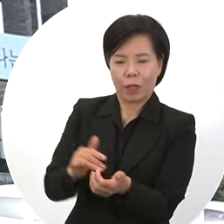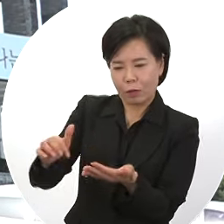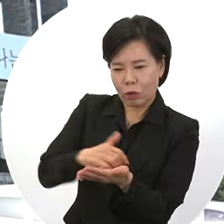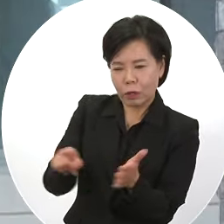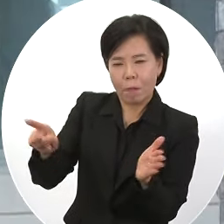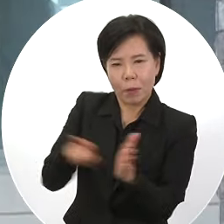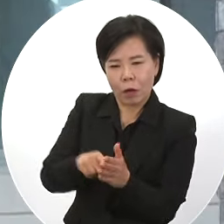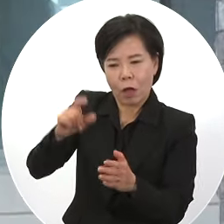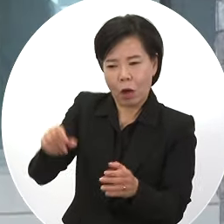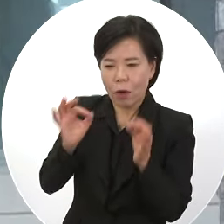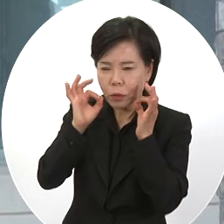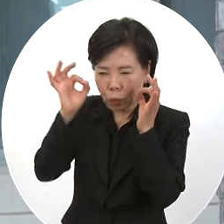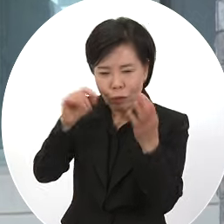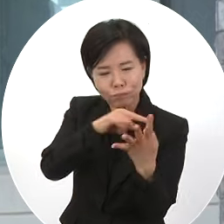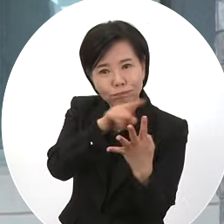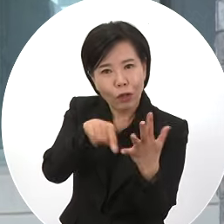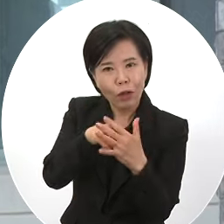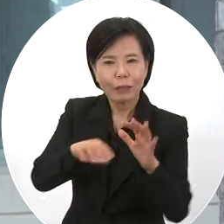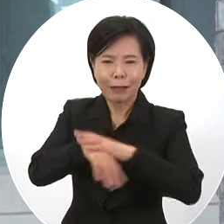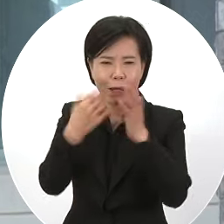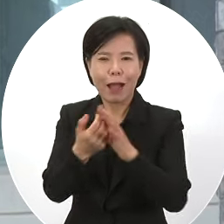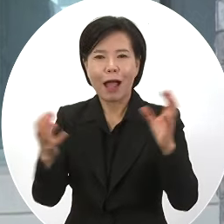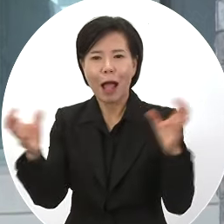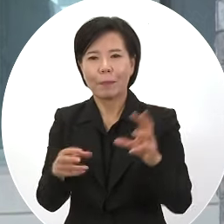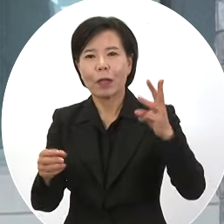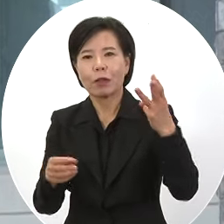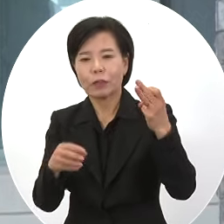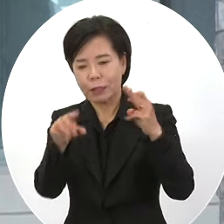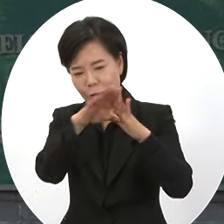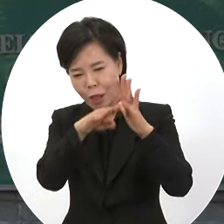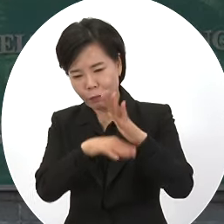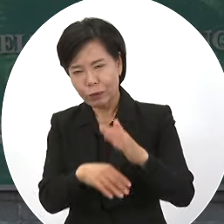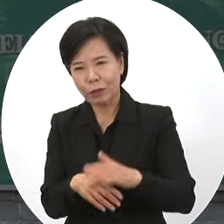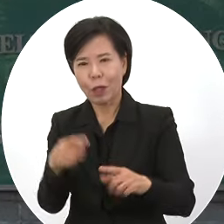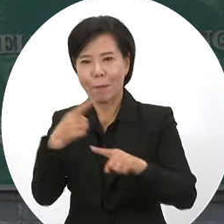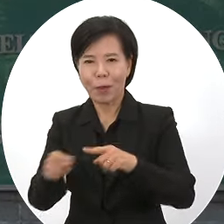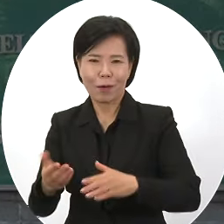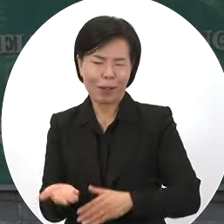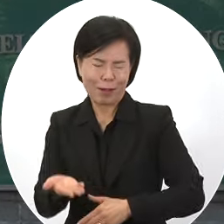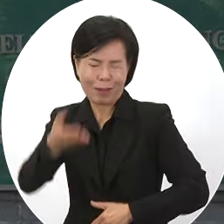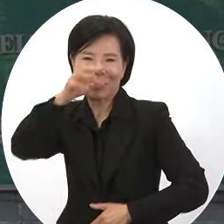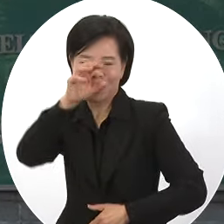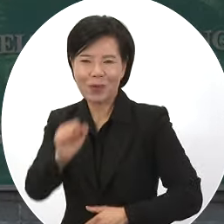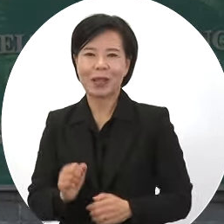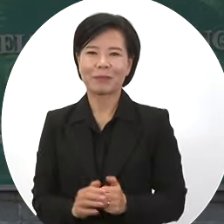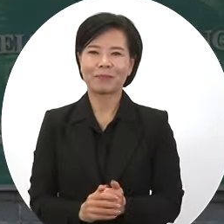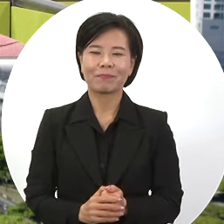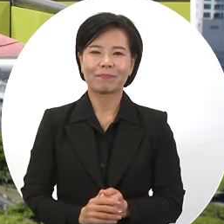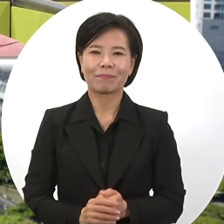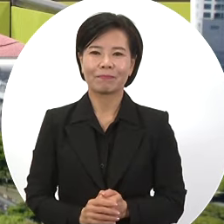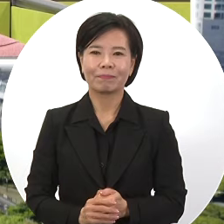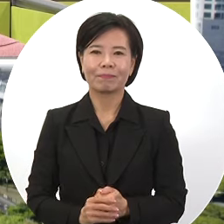결산 신뢰성 강화 노력 등 13개 분야에서 높은 평가를 받았습니다.